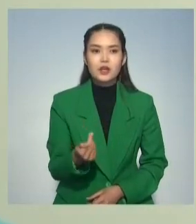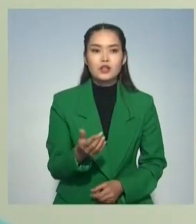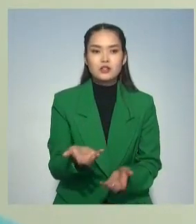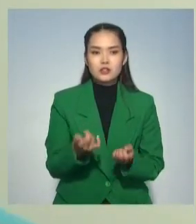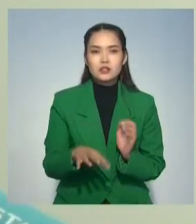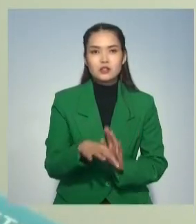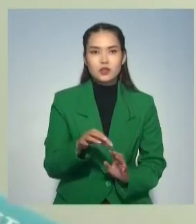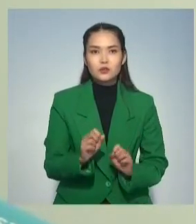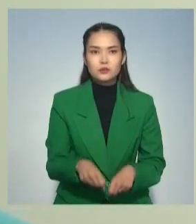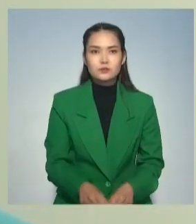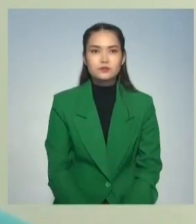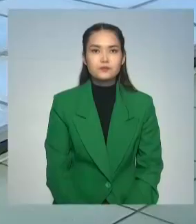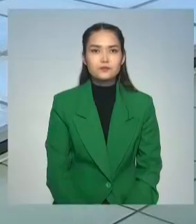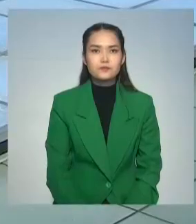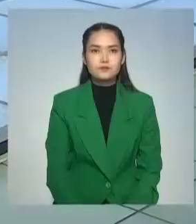қолдауға басты мақсат.